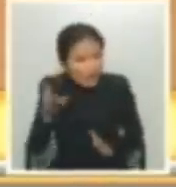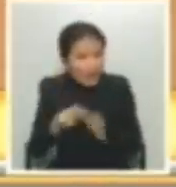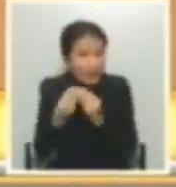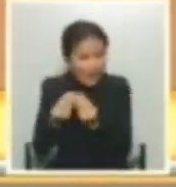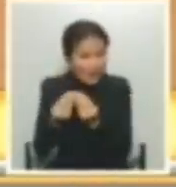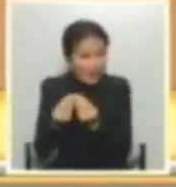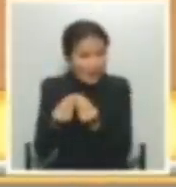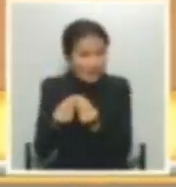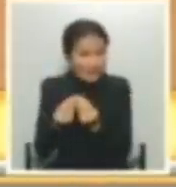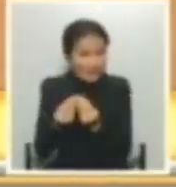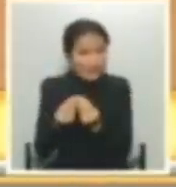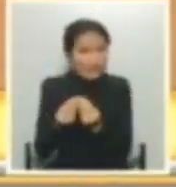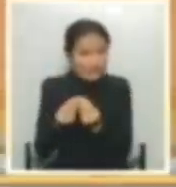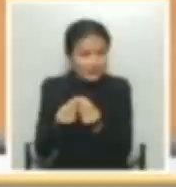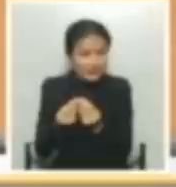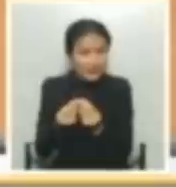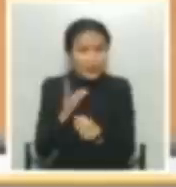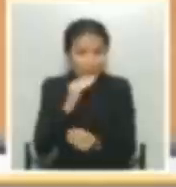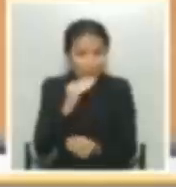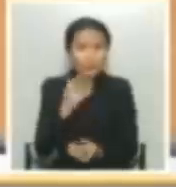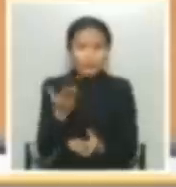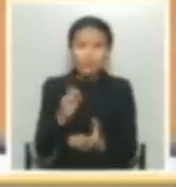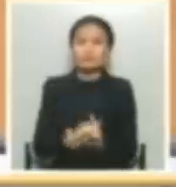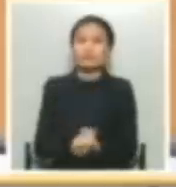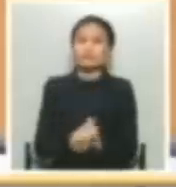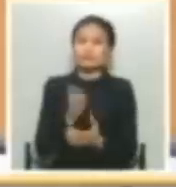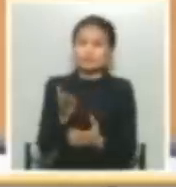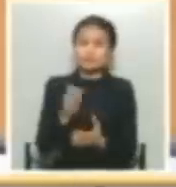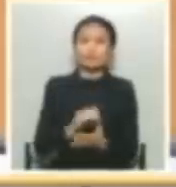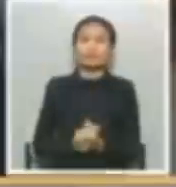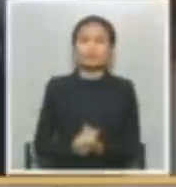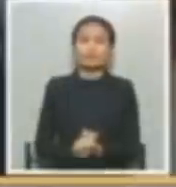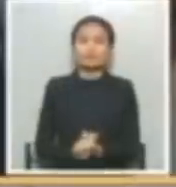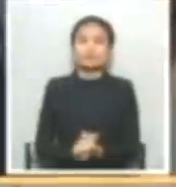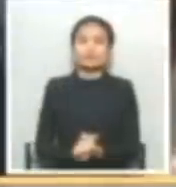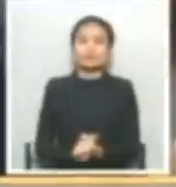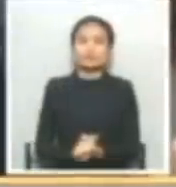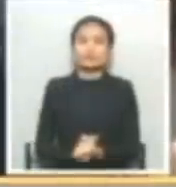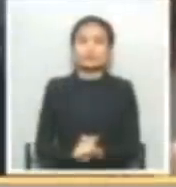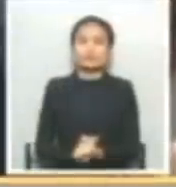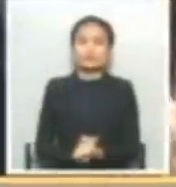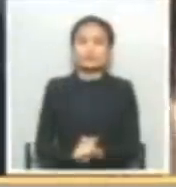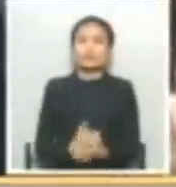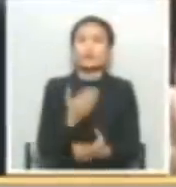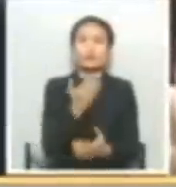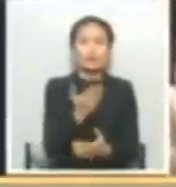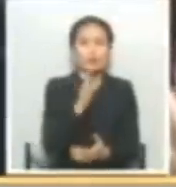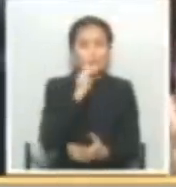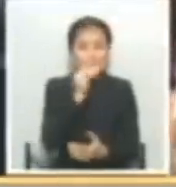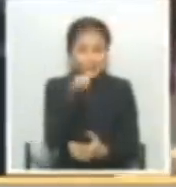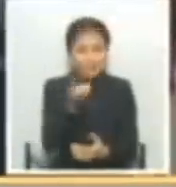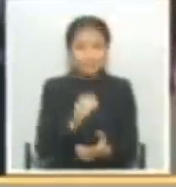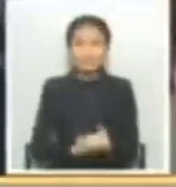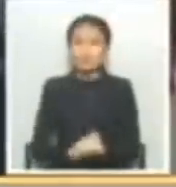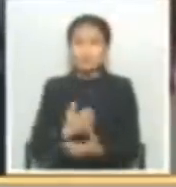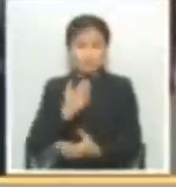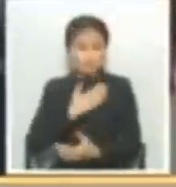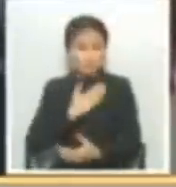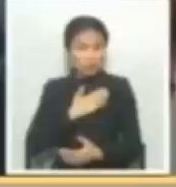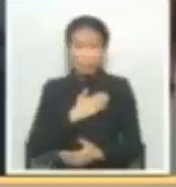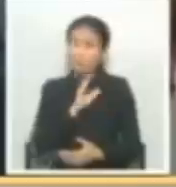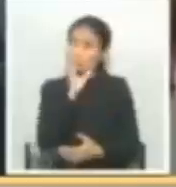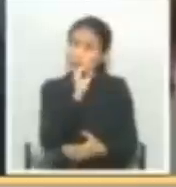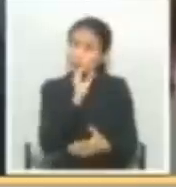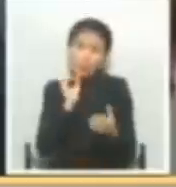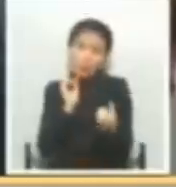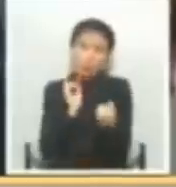ผมให้เวลาท่านครึ่งนาทีเอาโอเคเชิญ ท่านให้ผมพูดสักนิดนึงผมไม่ได้กล่าวห